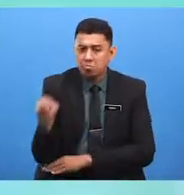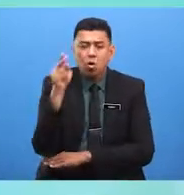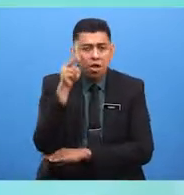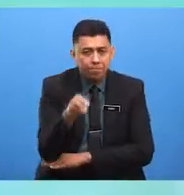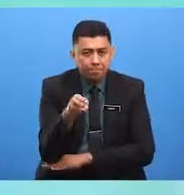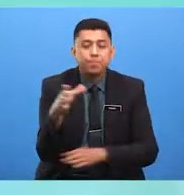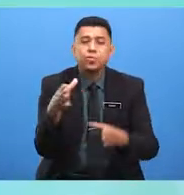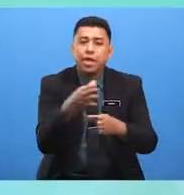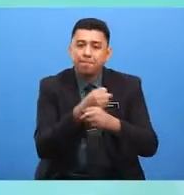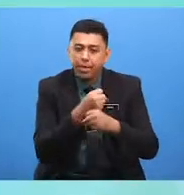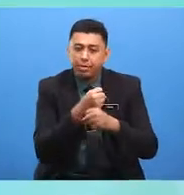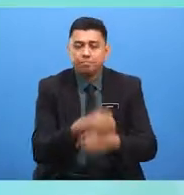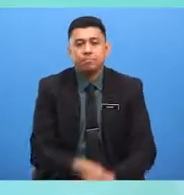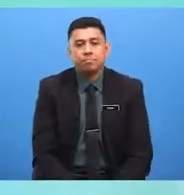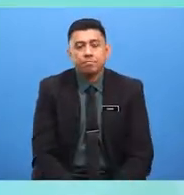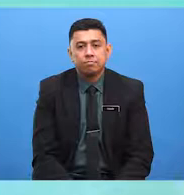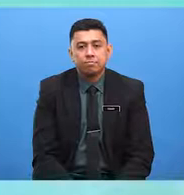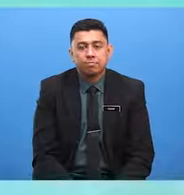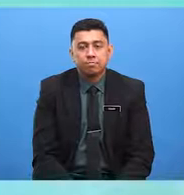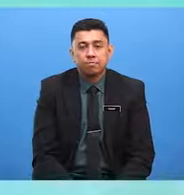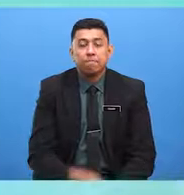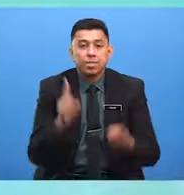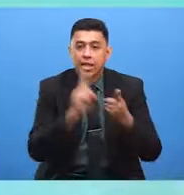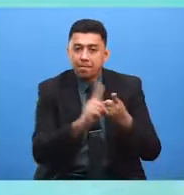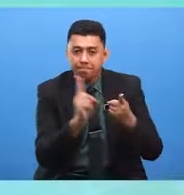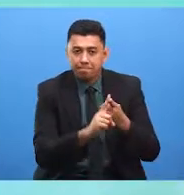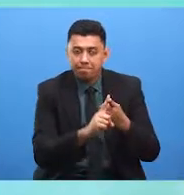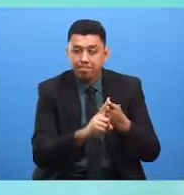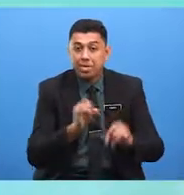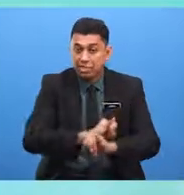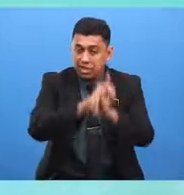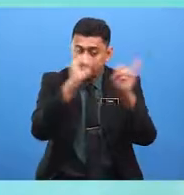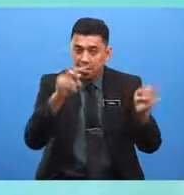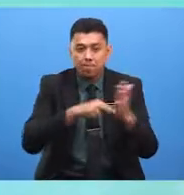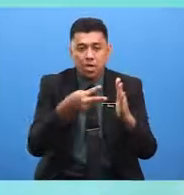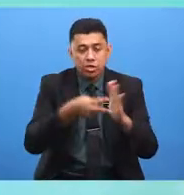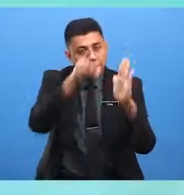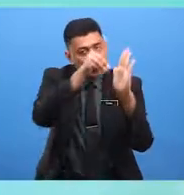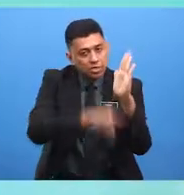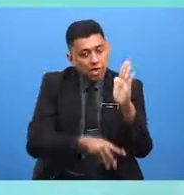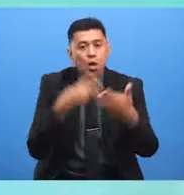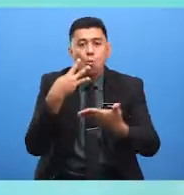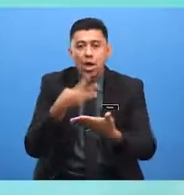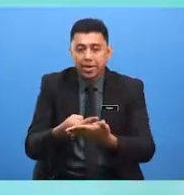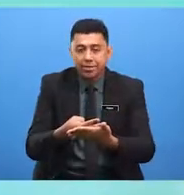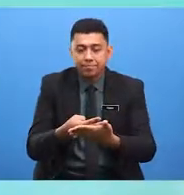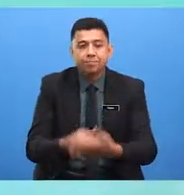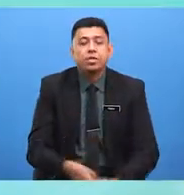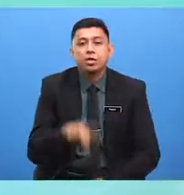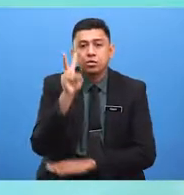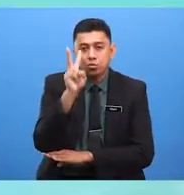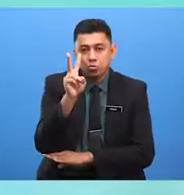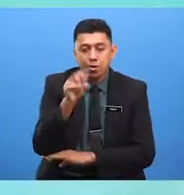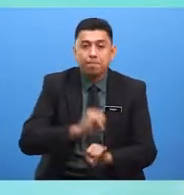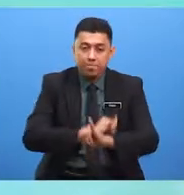seharusnya dapat yang pertama menjelaskan maksud dasar keuangan yang kedua